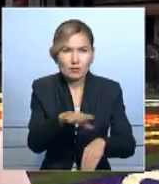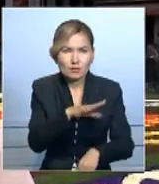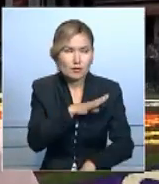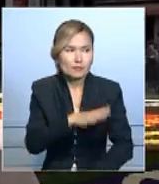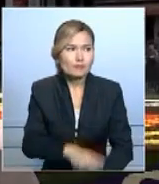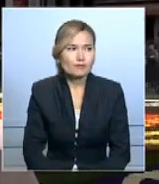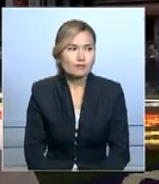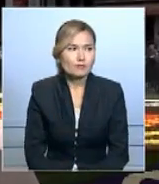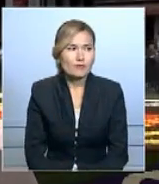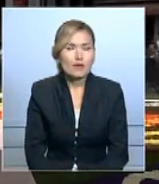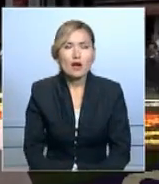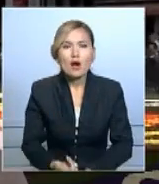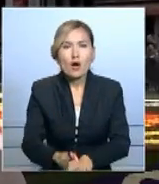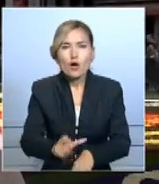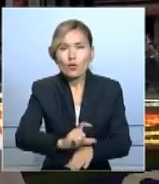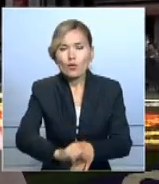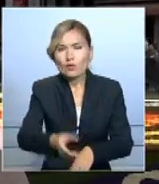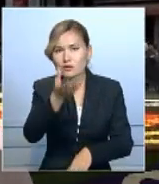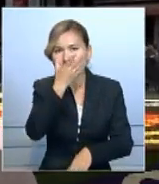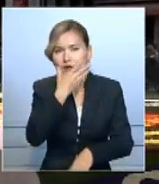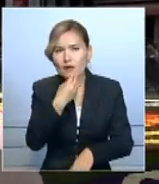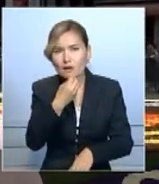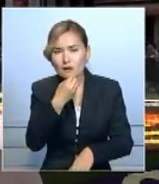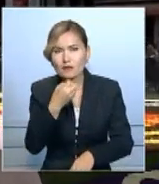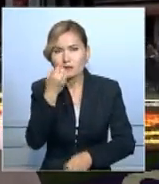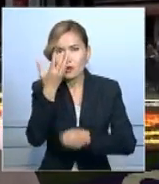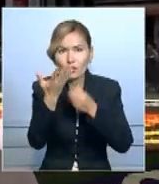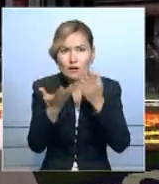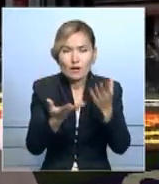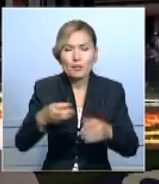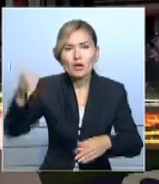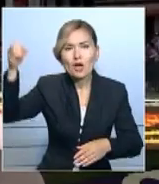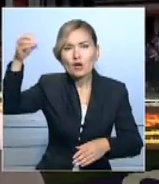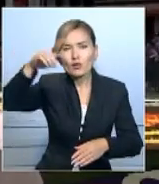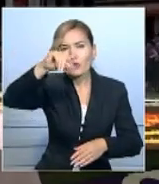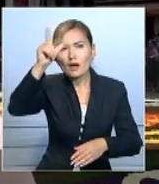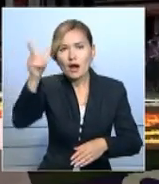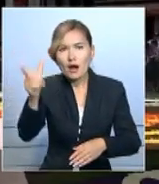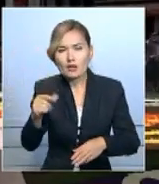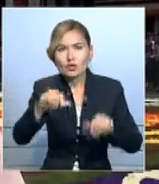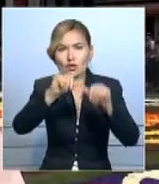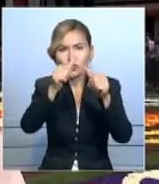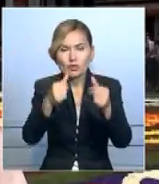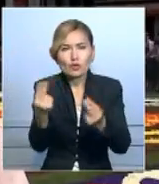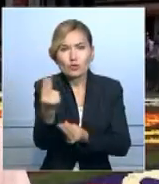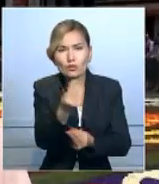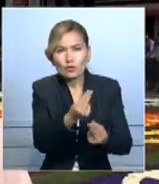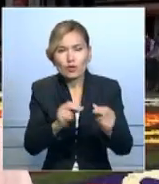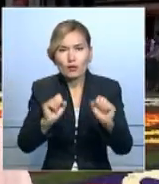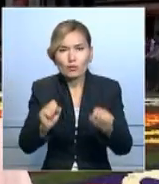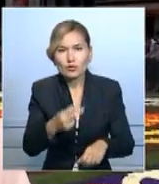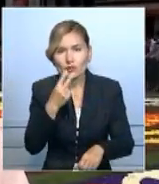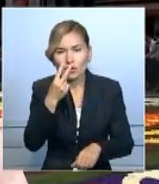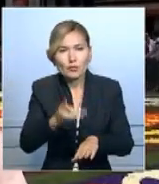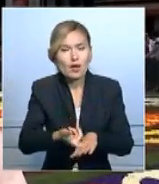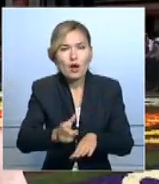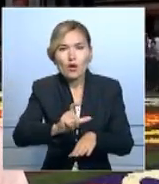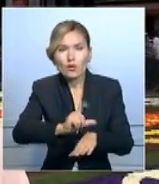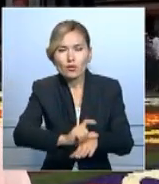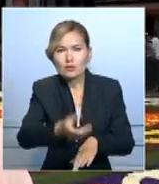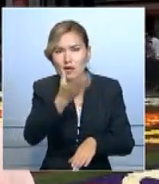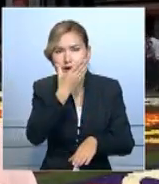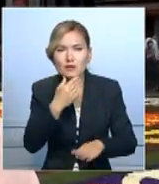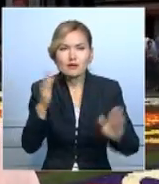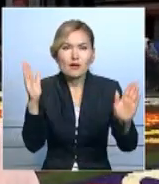Кілемнен гүлді, құсты, айды тіпті желді көруге болады. Осы туынды арқылы жапондықтардың қоршаған ортаны, табиғатты қалай